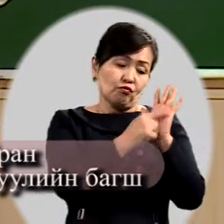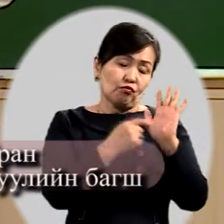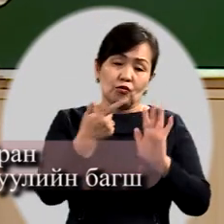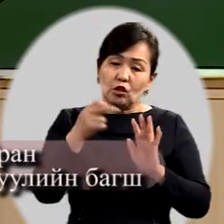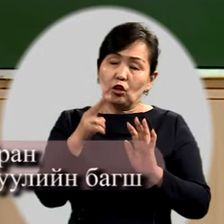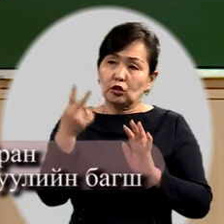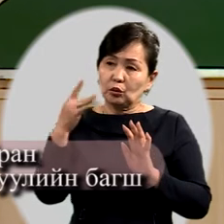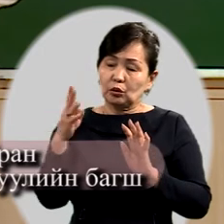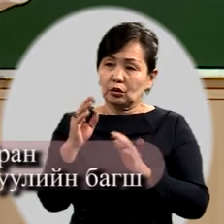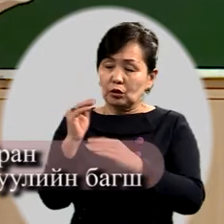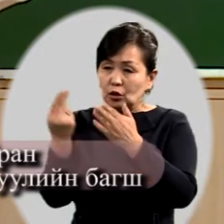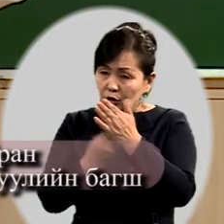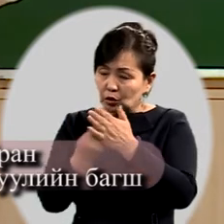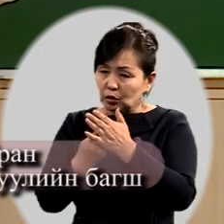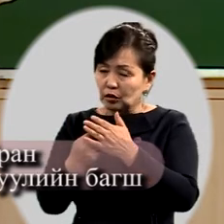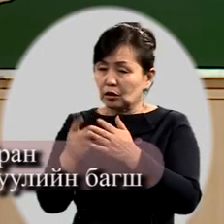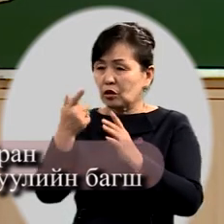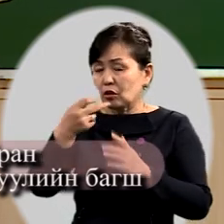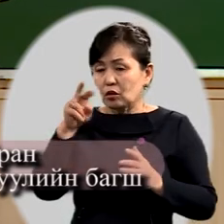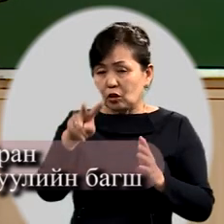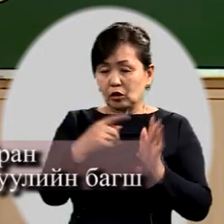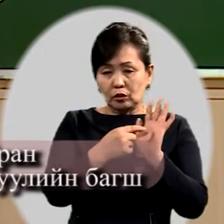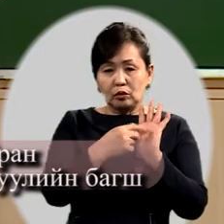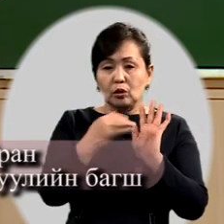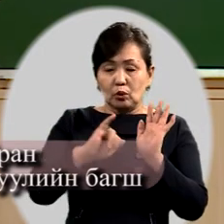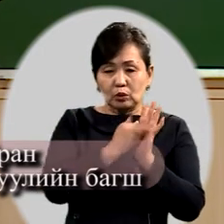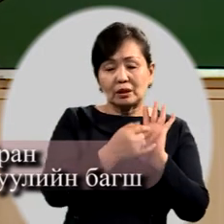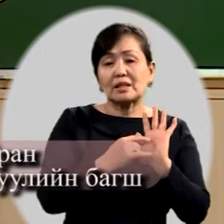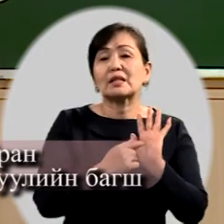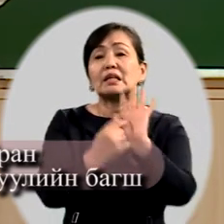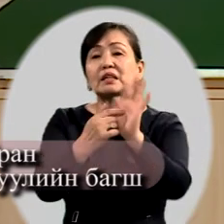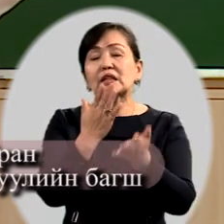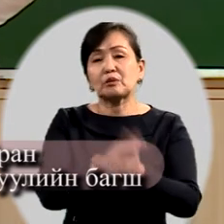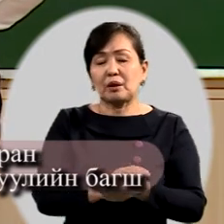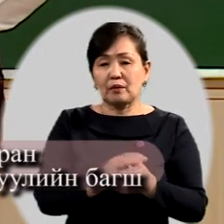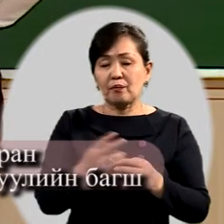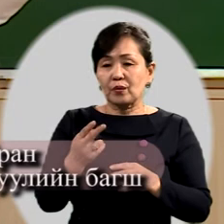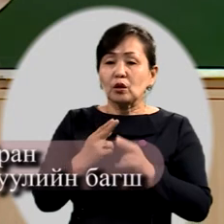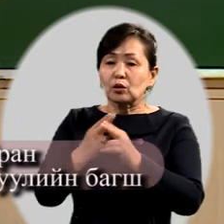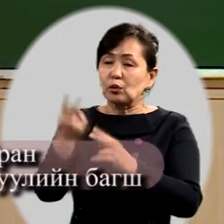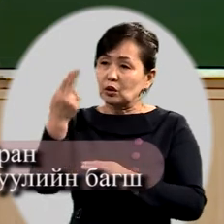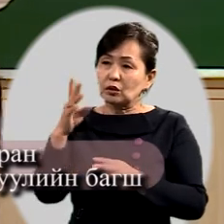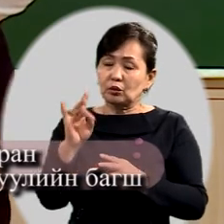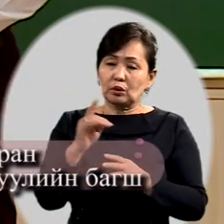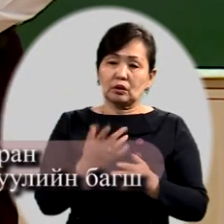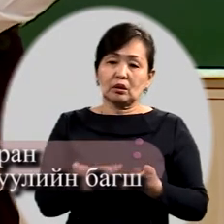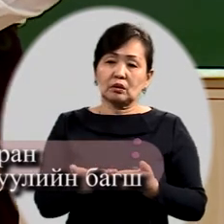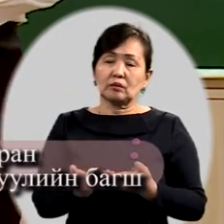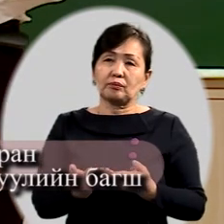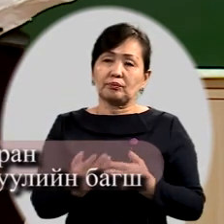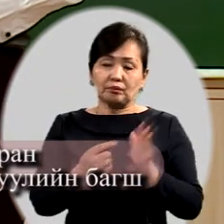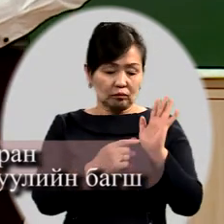суреттің негізгі мазмұнын білдіріп тұрған кейіпкерді айтамыз. Ал көмекші кейіпкер